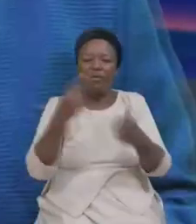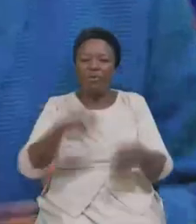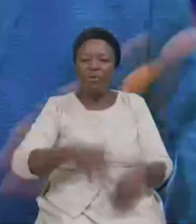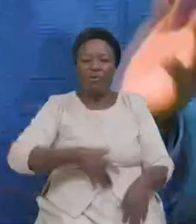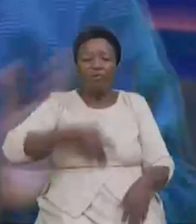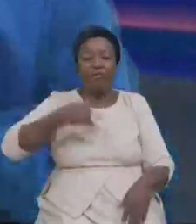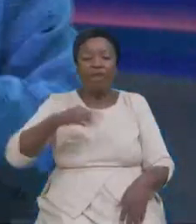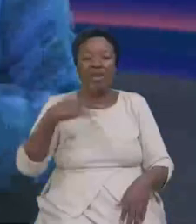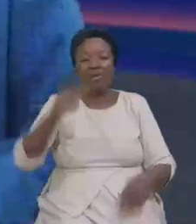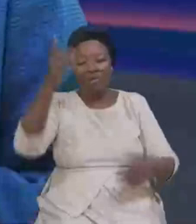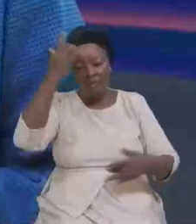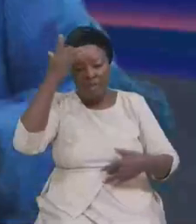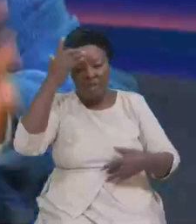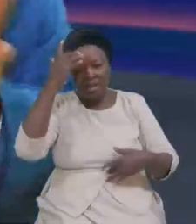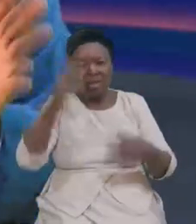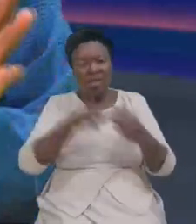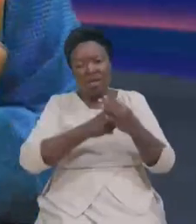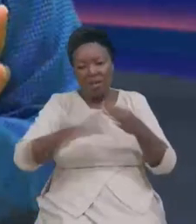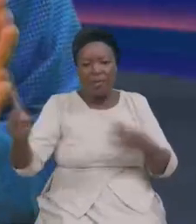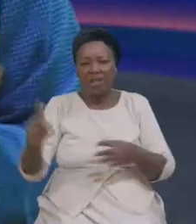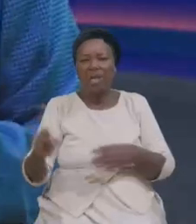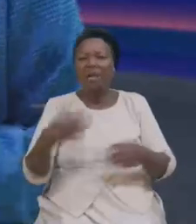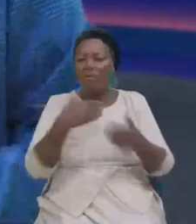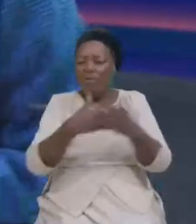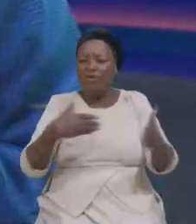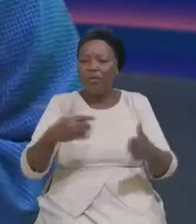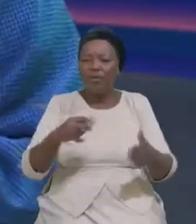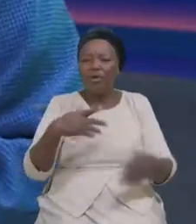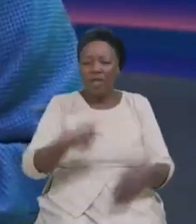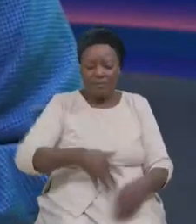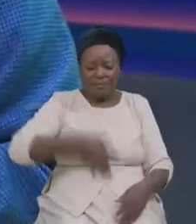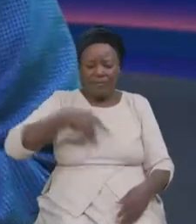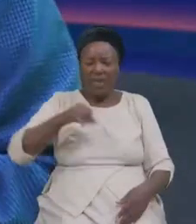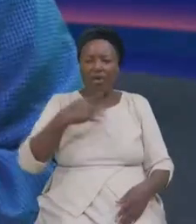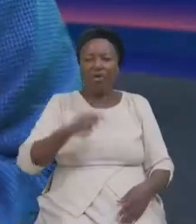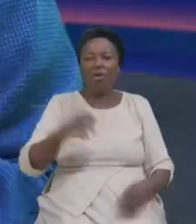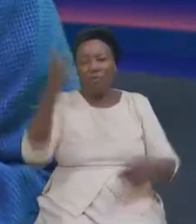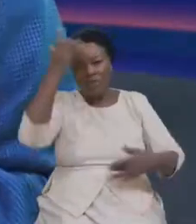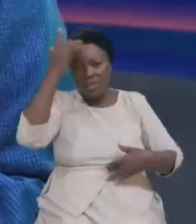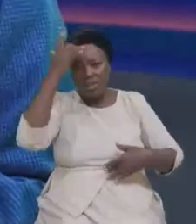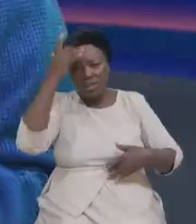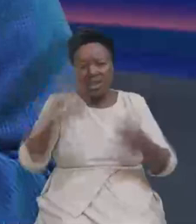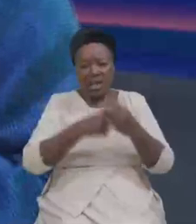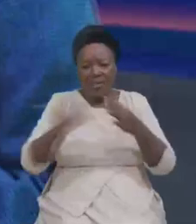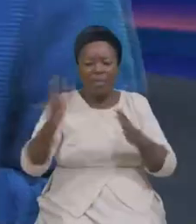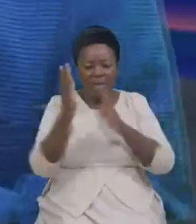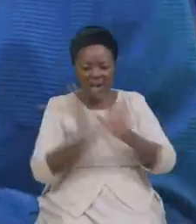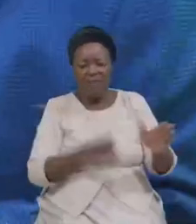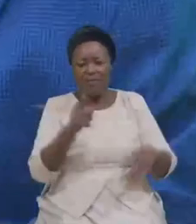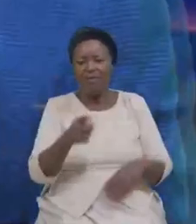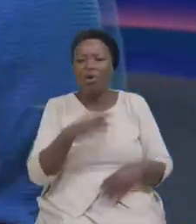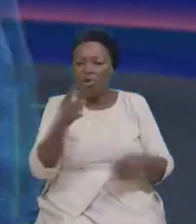maladies parties. Loue-le avant de ressentir le sentiment que tu es guéri. Et vous